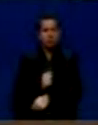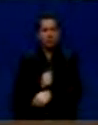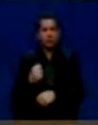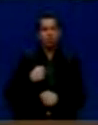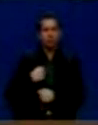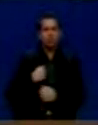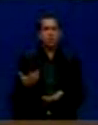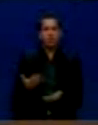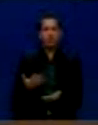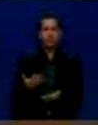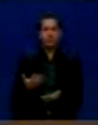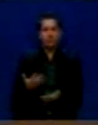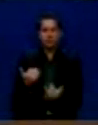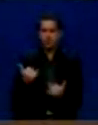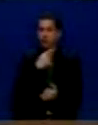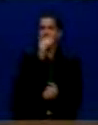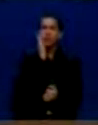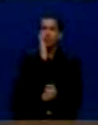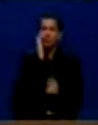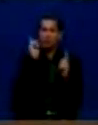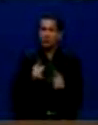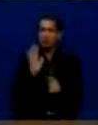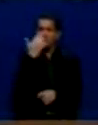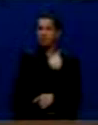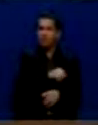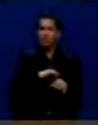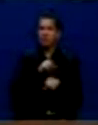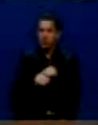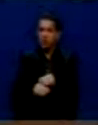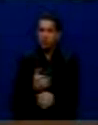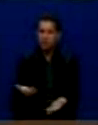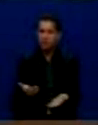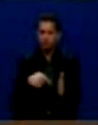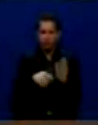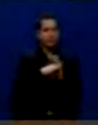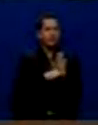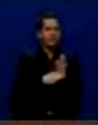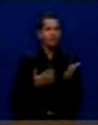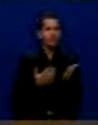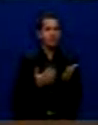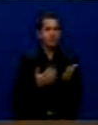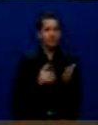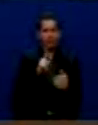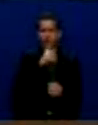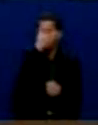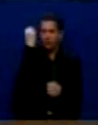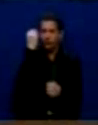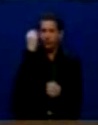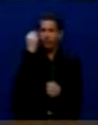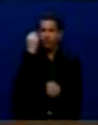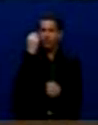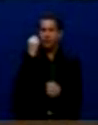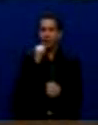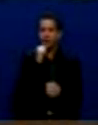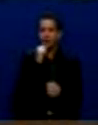Kosovës. Tashi Amerika do duhet të fuste ata 15 vjet në burg me këtë ligj. Ose mos t'i harojmë Indrit Carën, Astrid